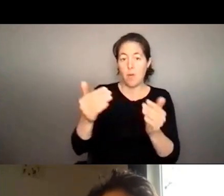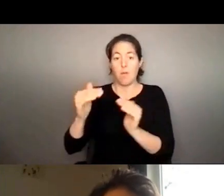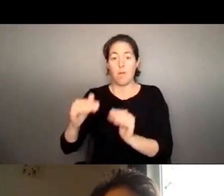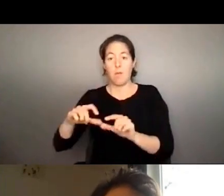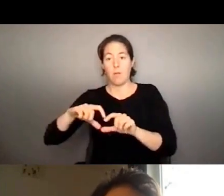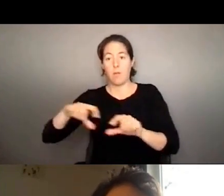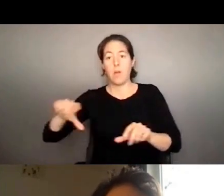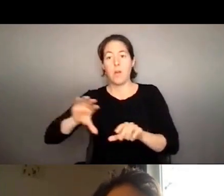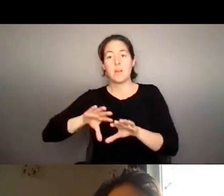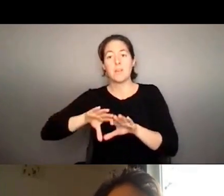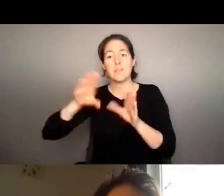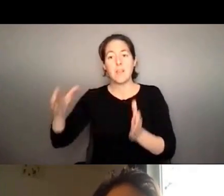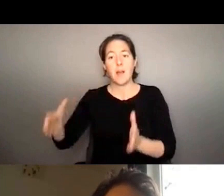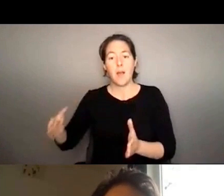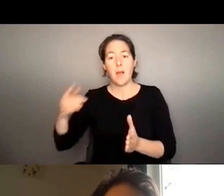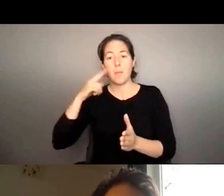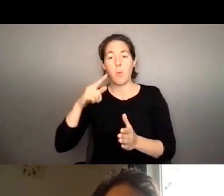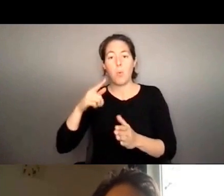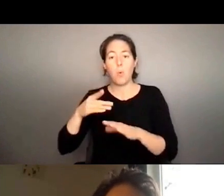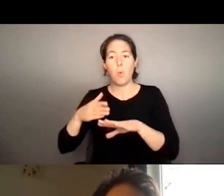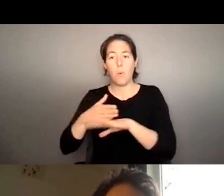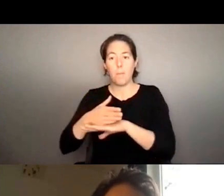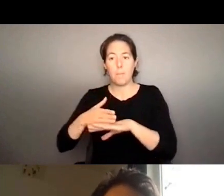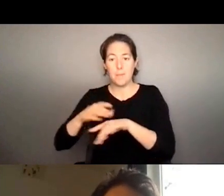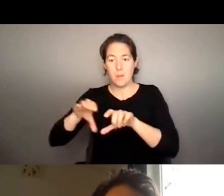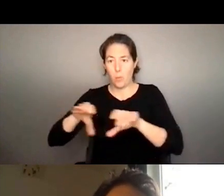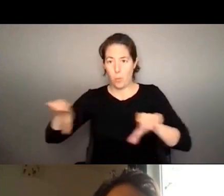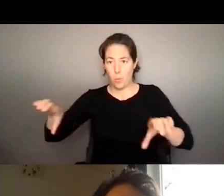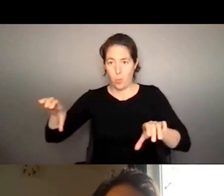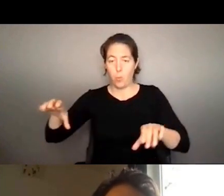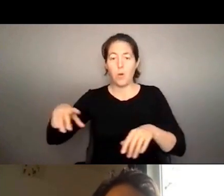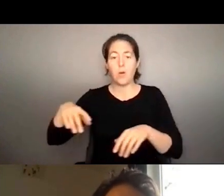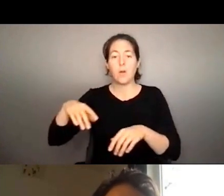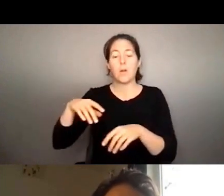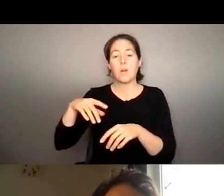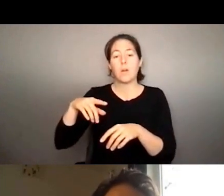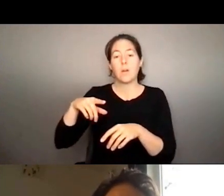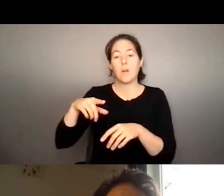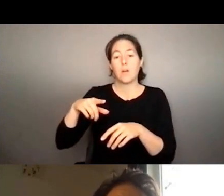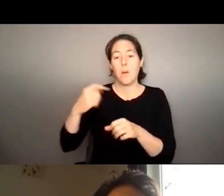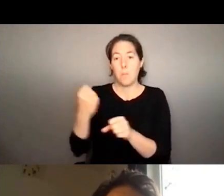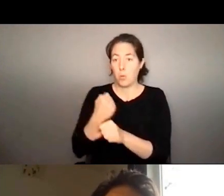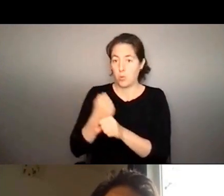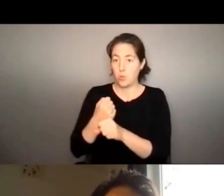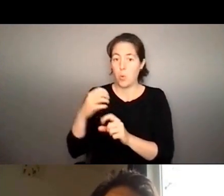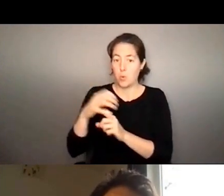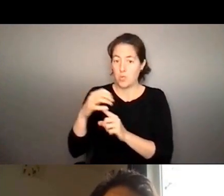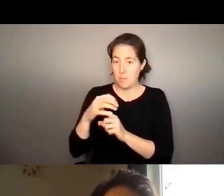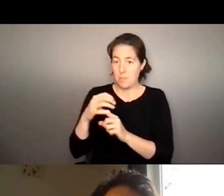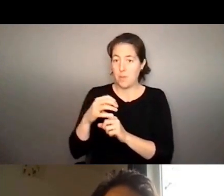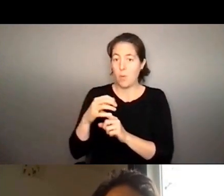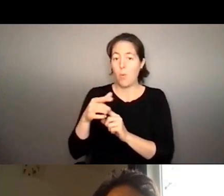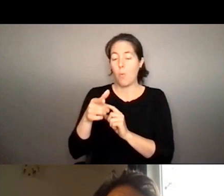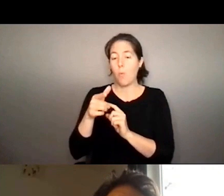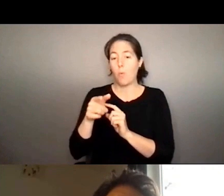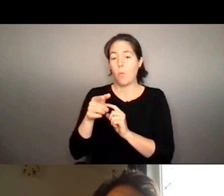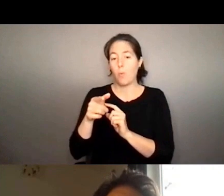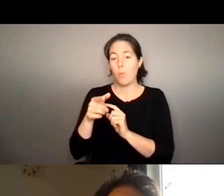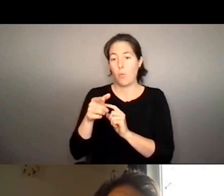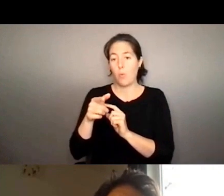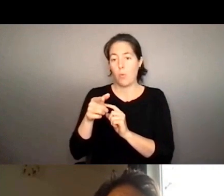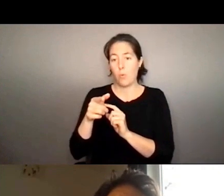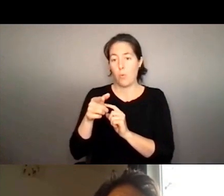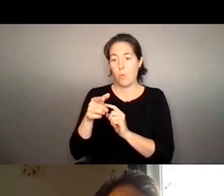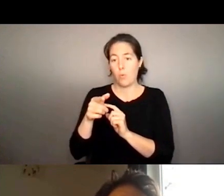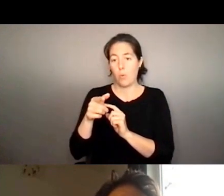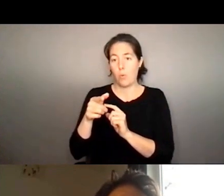pour des bio. L'intérêt, c'est de montrer que suite à une production de champignons, là, que nous, on peut concevoir à